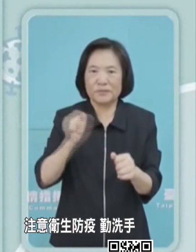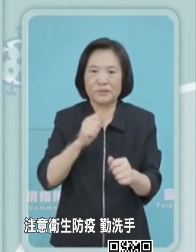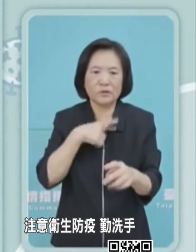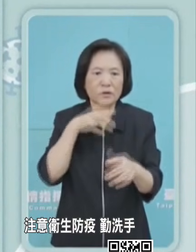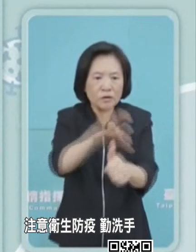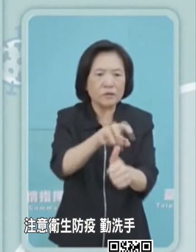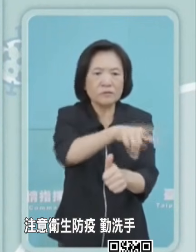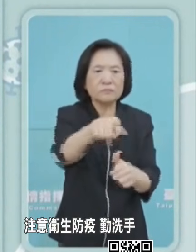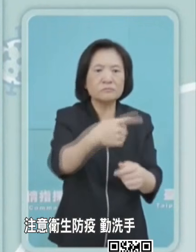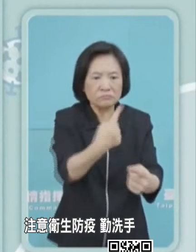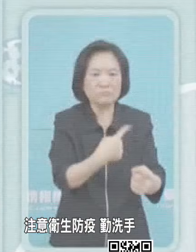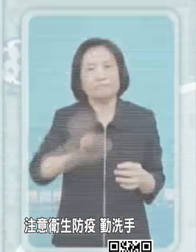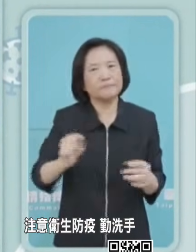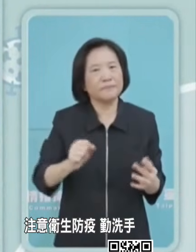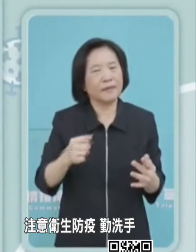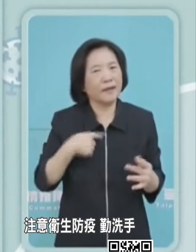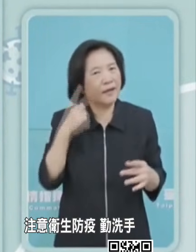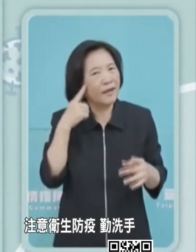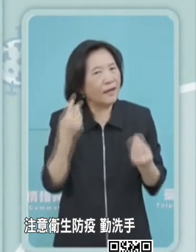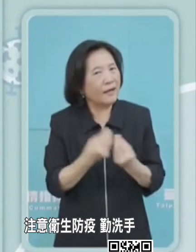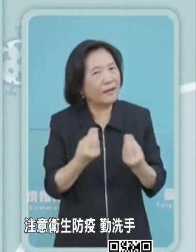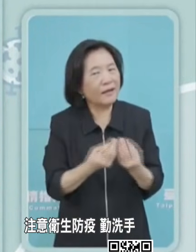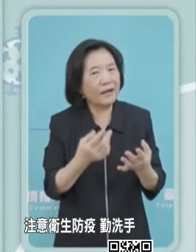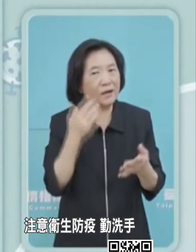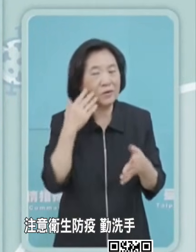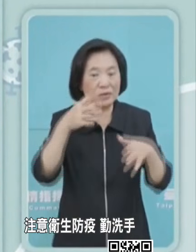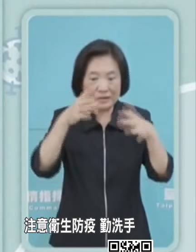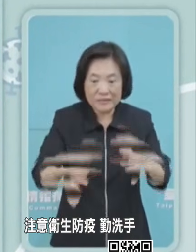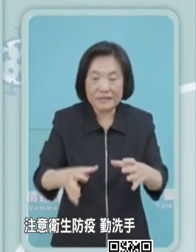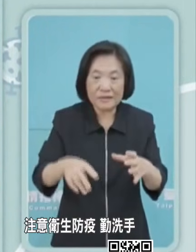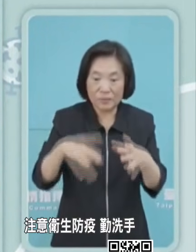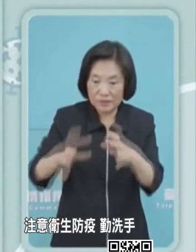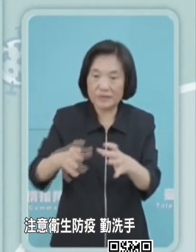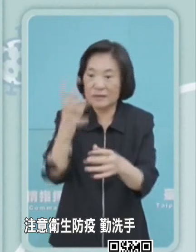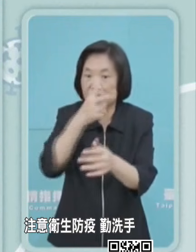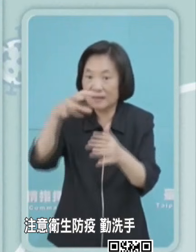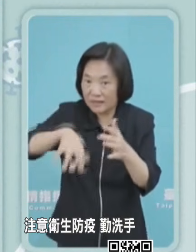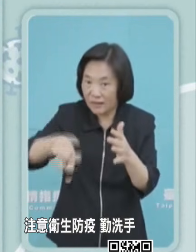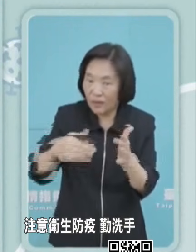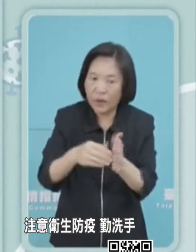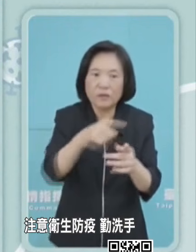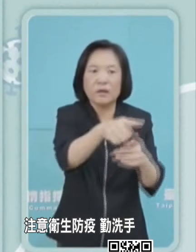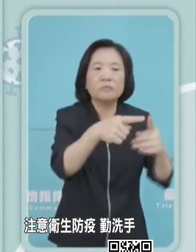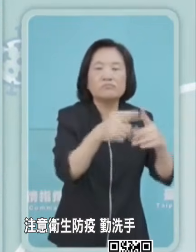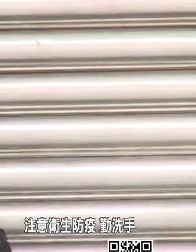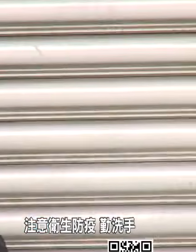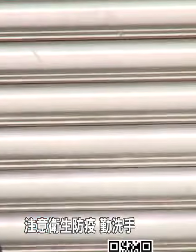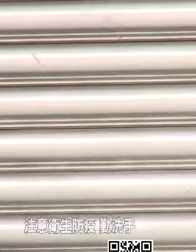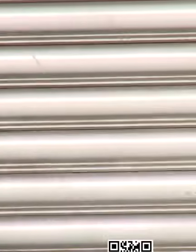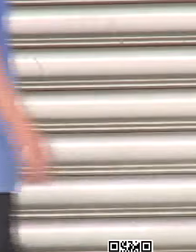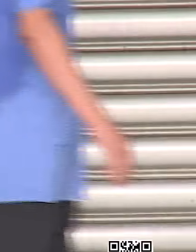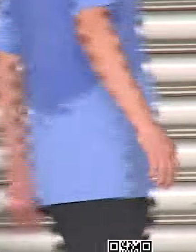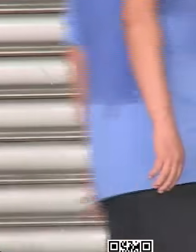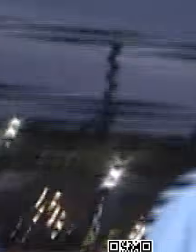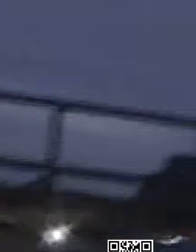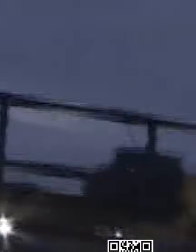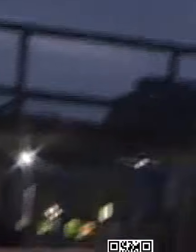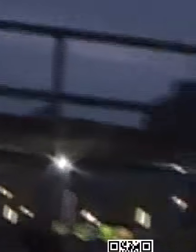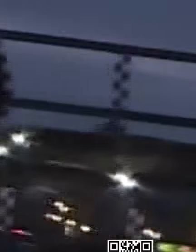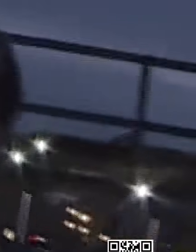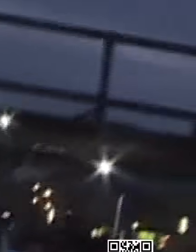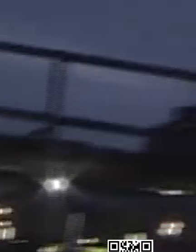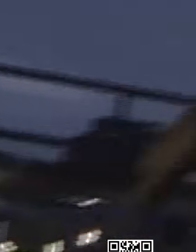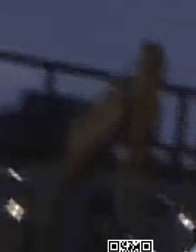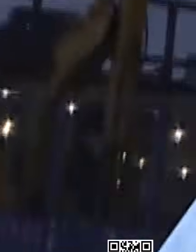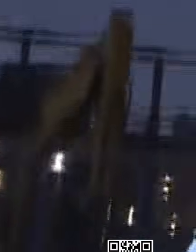的每一个人出来筛检，不然我们设筛检站他不出来给你筛检还是没有用。 淮南疫情扩大，